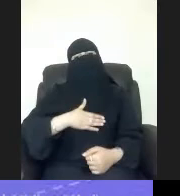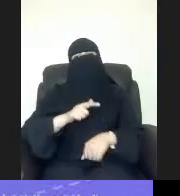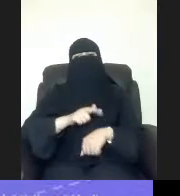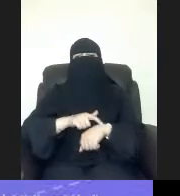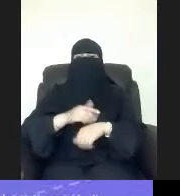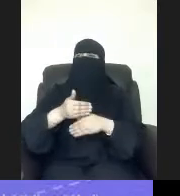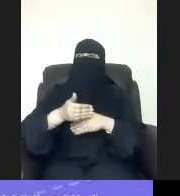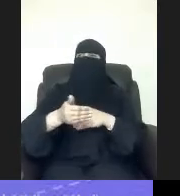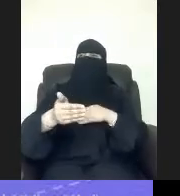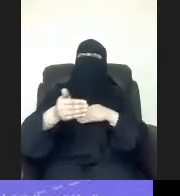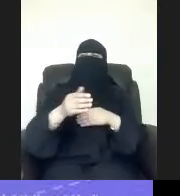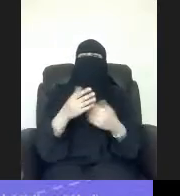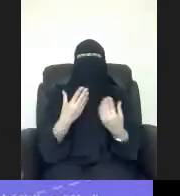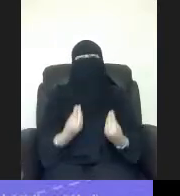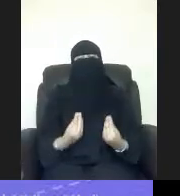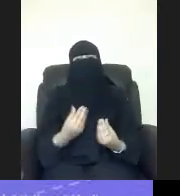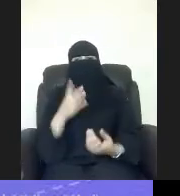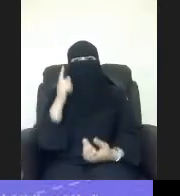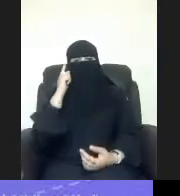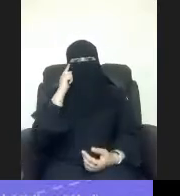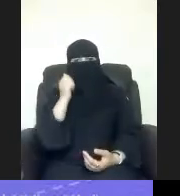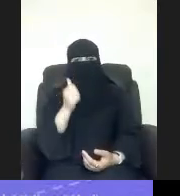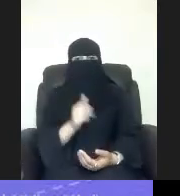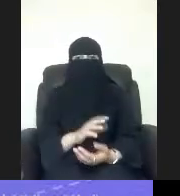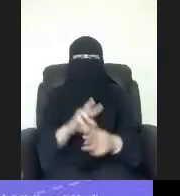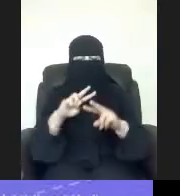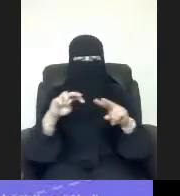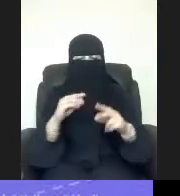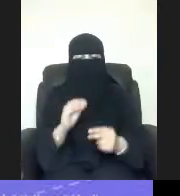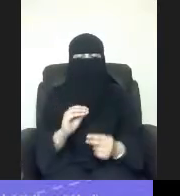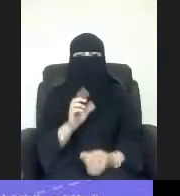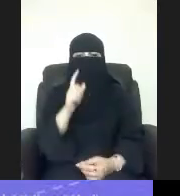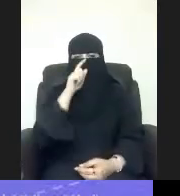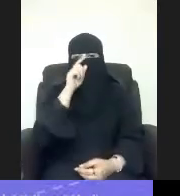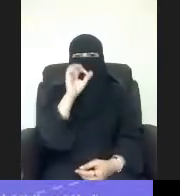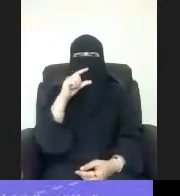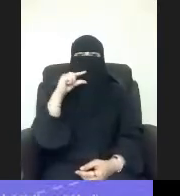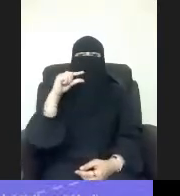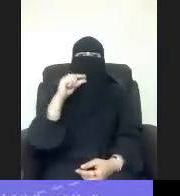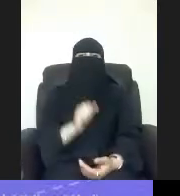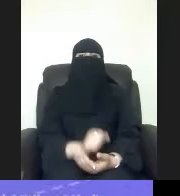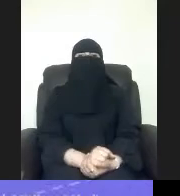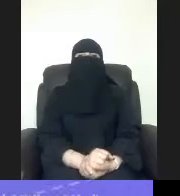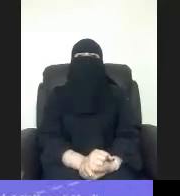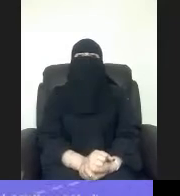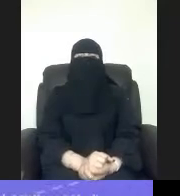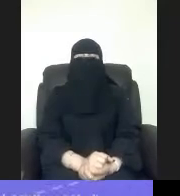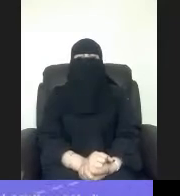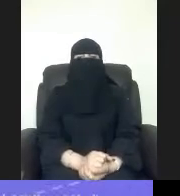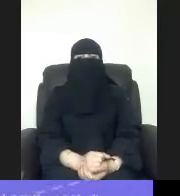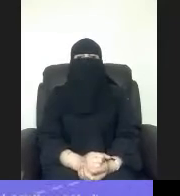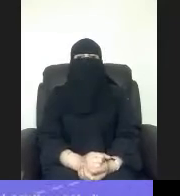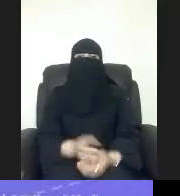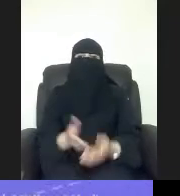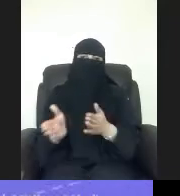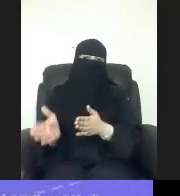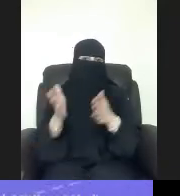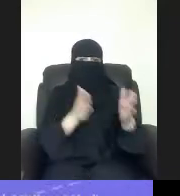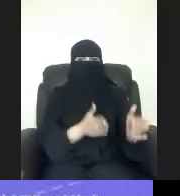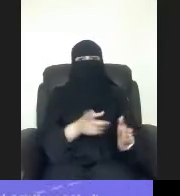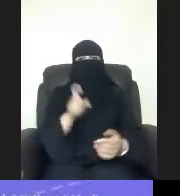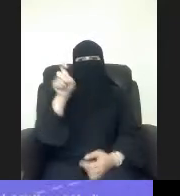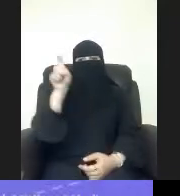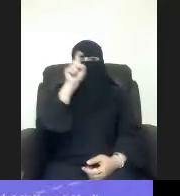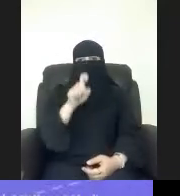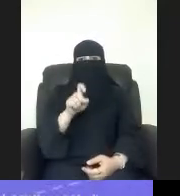أن نتطرق إليه بشيء من التفصيل. يعطيك العافية دكتور، بالعكس سعدتنا وسعدتونا جميعا. سؤالنا الأخير للدكتور حسن،